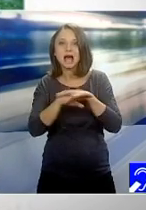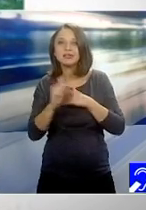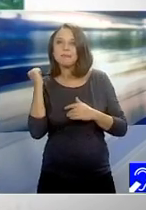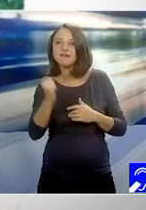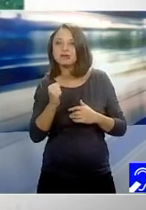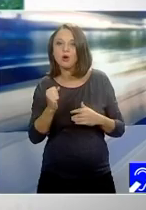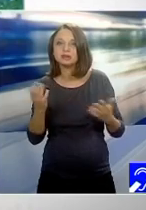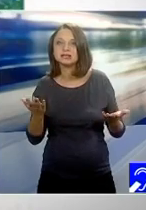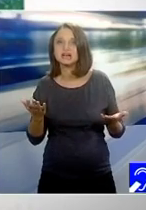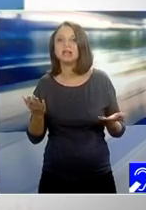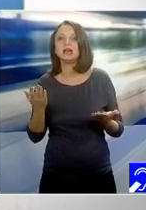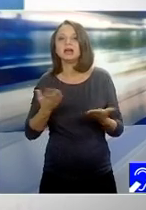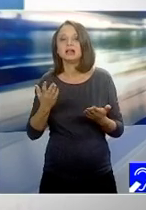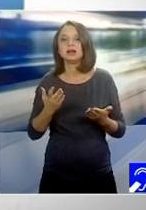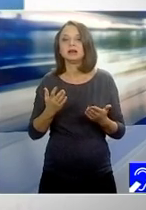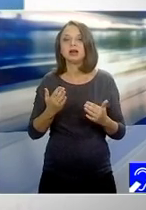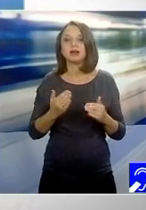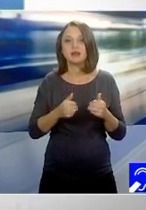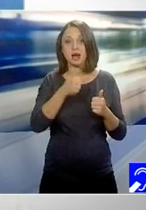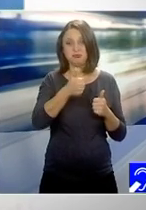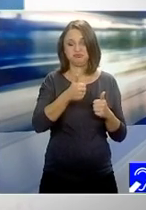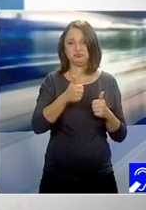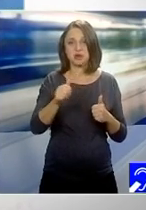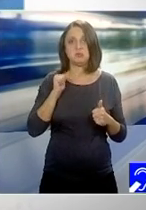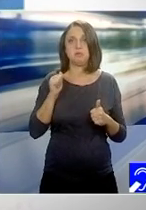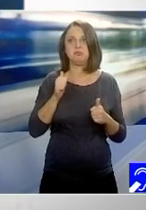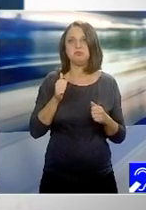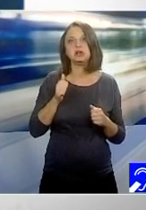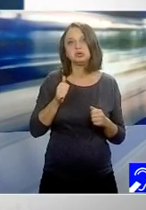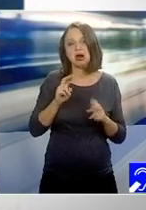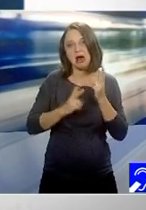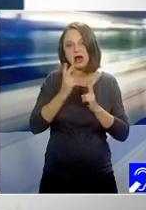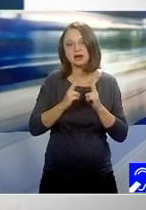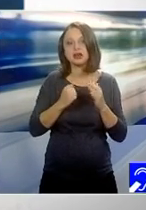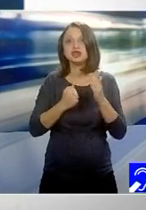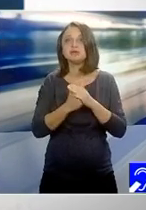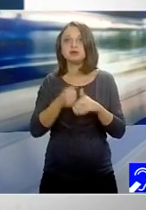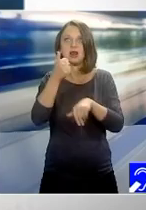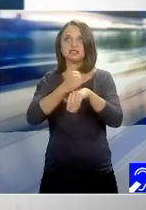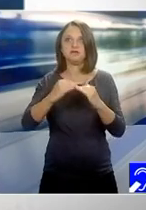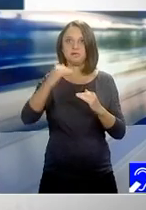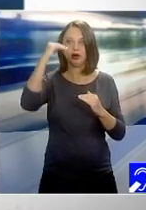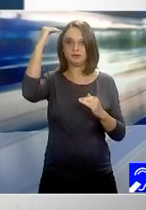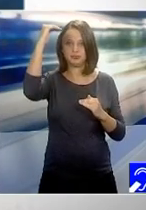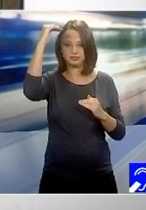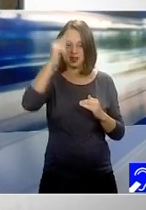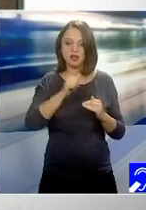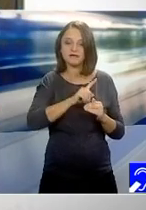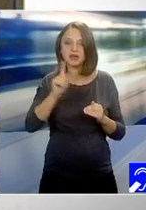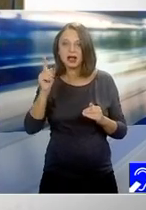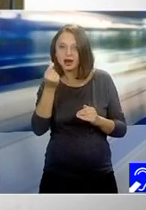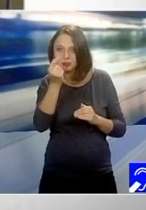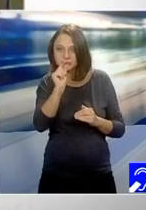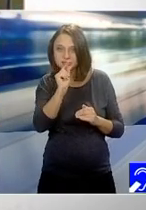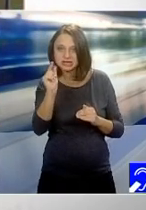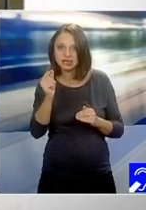de la ultimul pădurar și până la șef trebuia să dea o parte din bani, o șpagă, nu